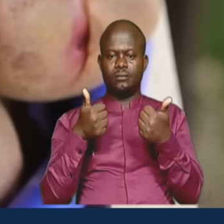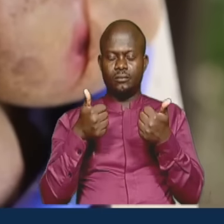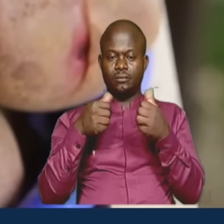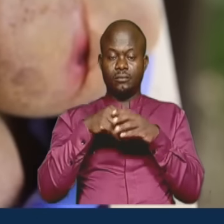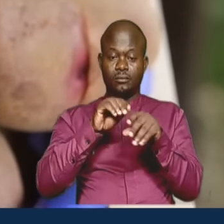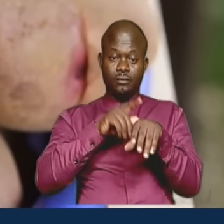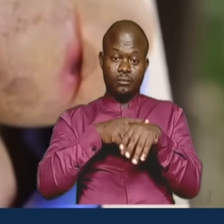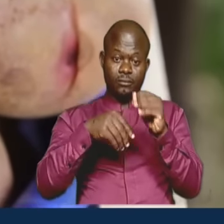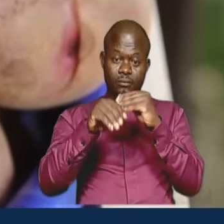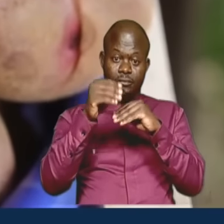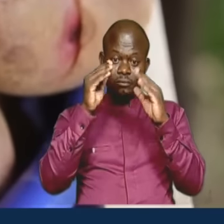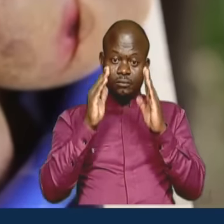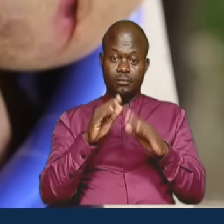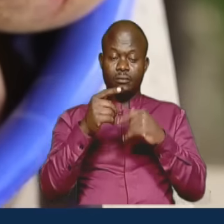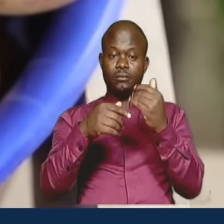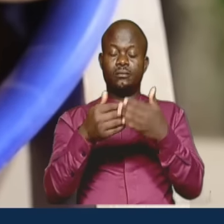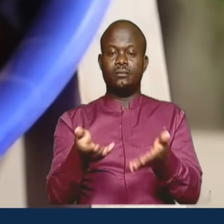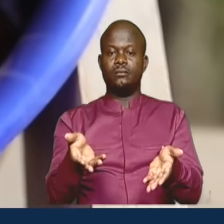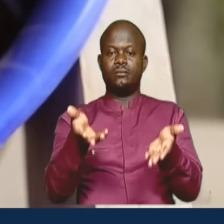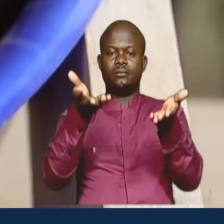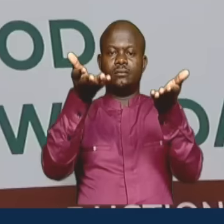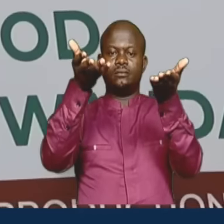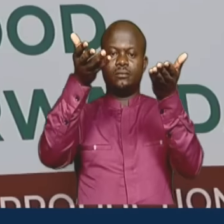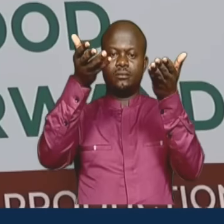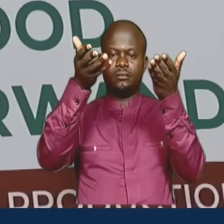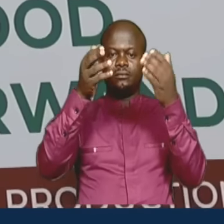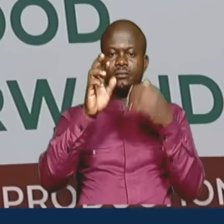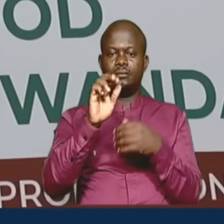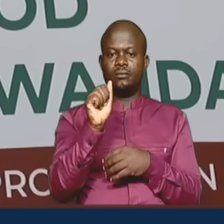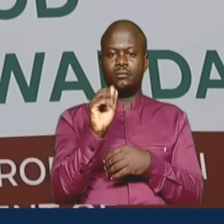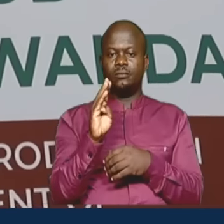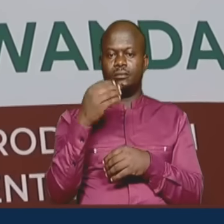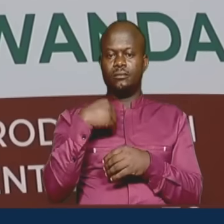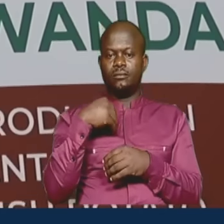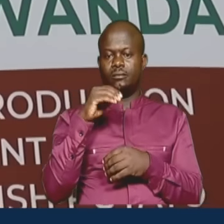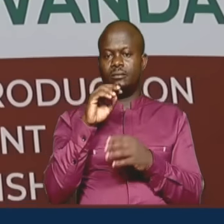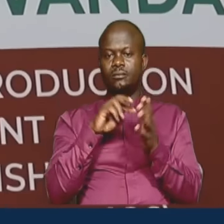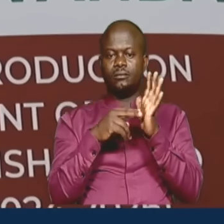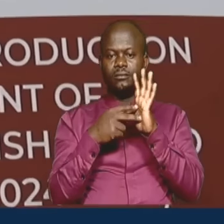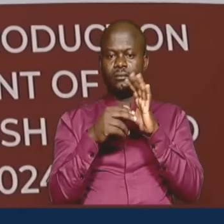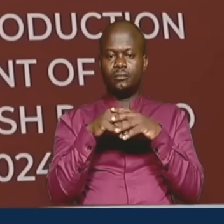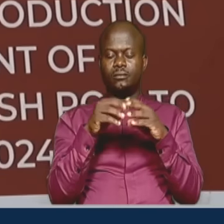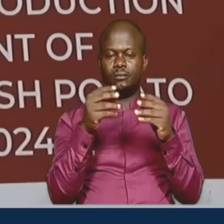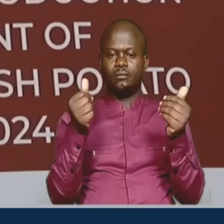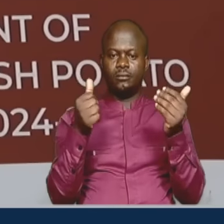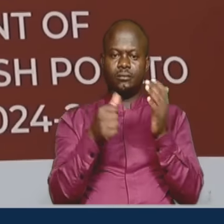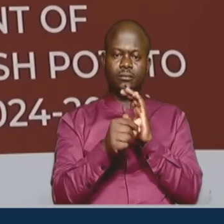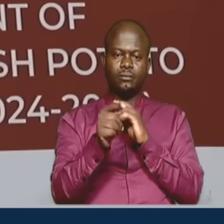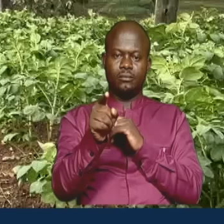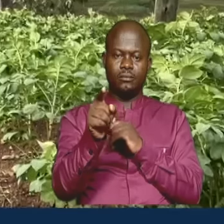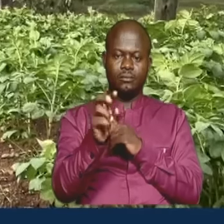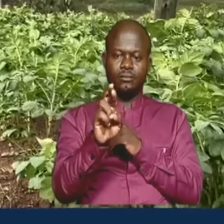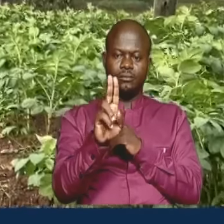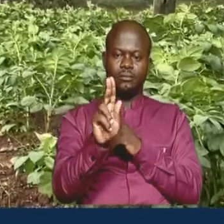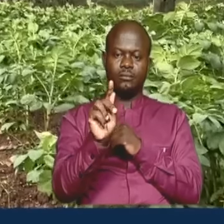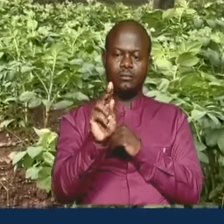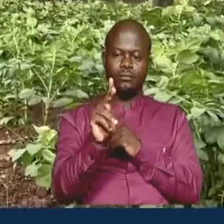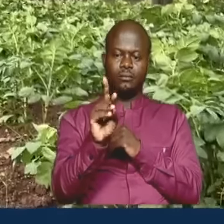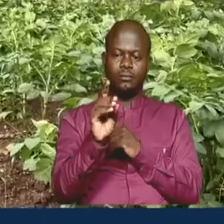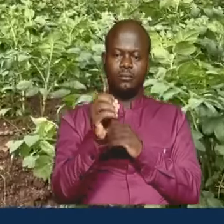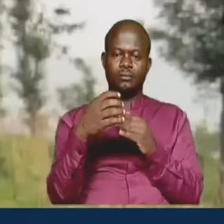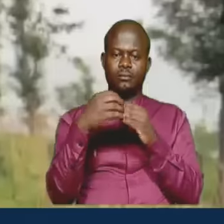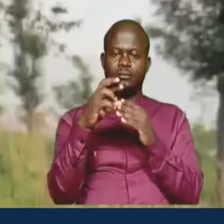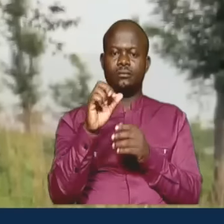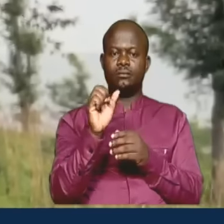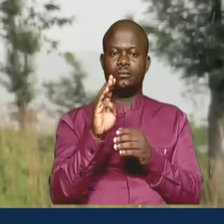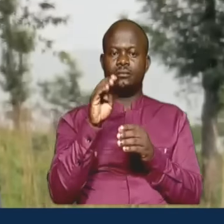ku isoko gikomeje kuzamuka, ikigora bu gifite icyizere uyu mushinga mu gukemura iki kibazo. Rukundo Emabre yakuriye rabu ya